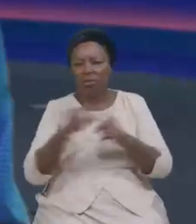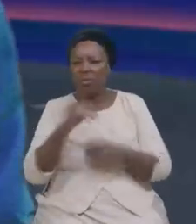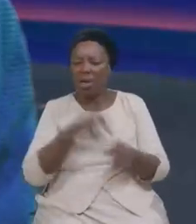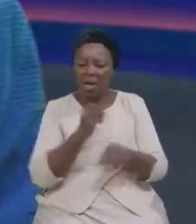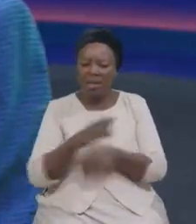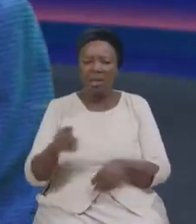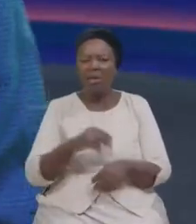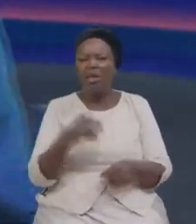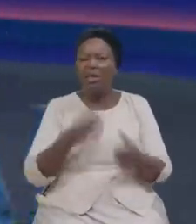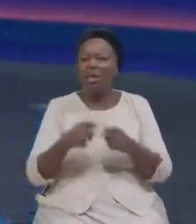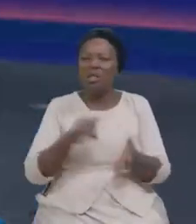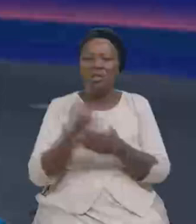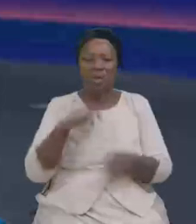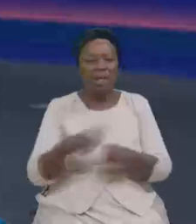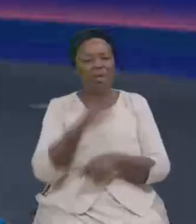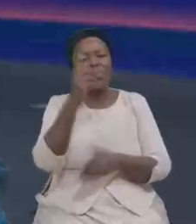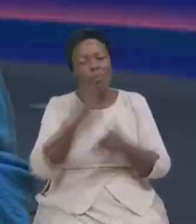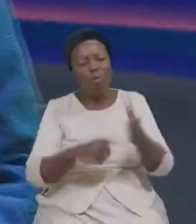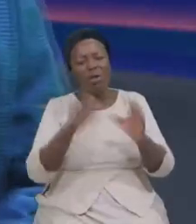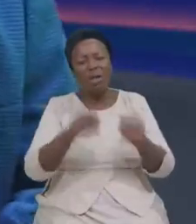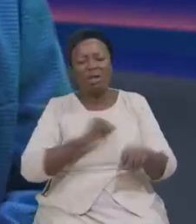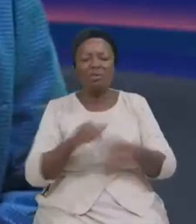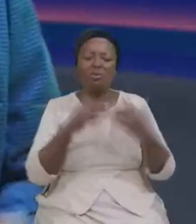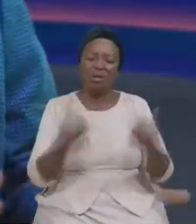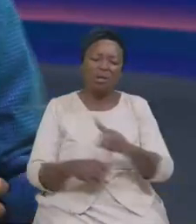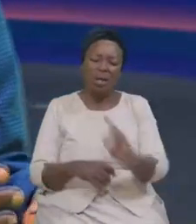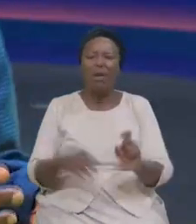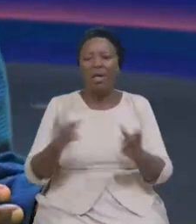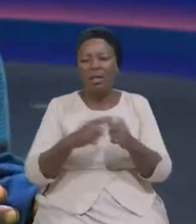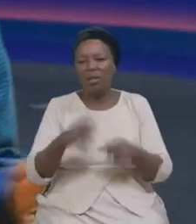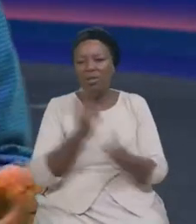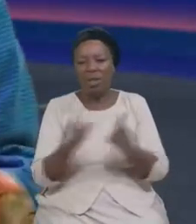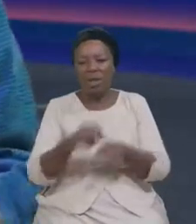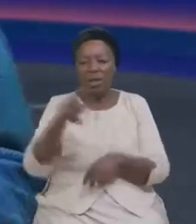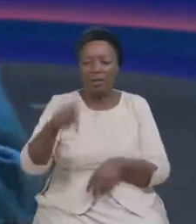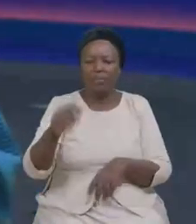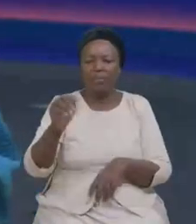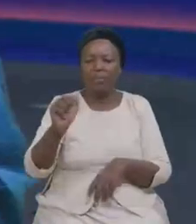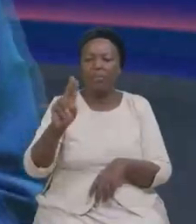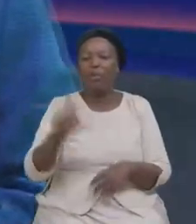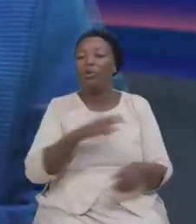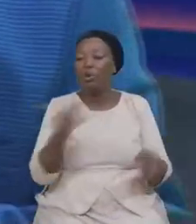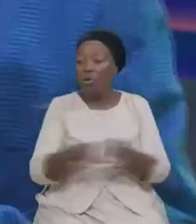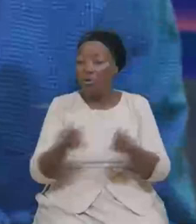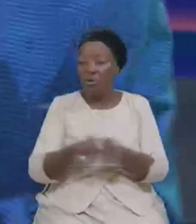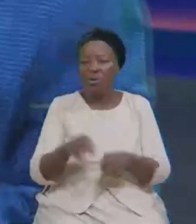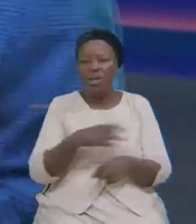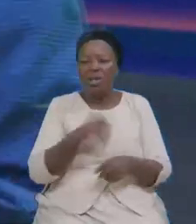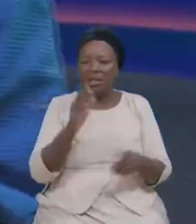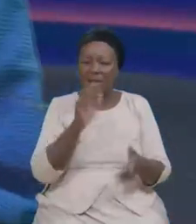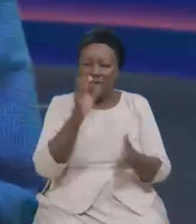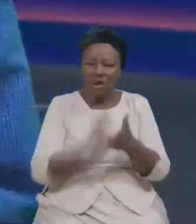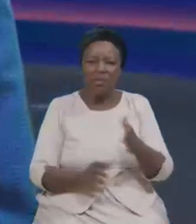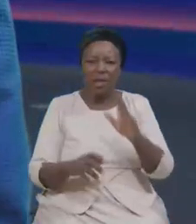vais faire? La même chose avec l'apôtre Paul. L'apôtre Paul, dans le chapitre 27 des Actes des